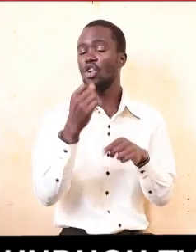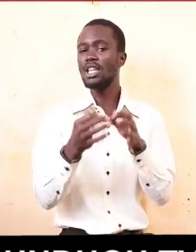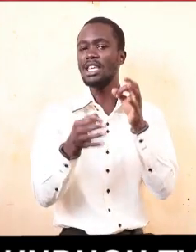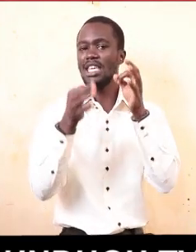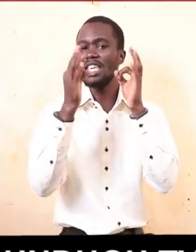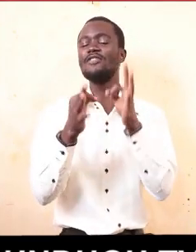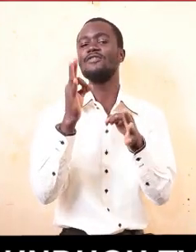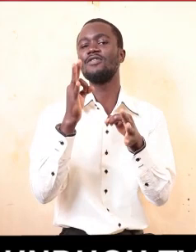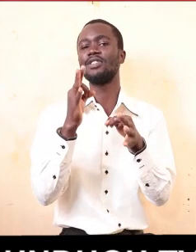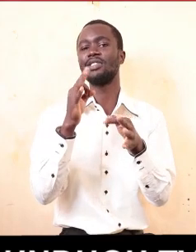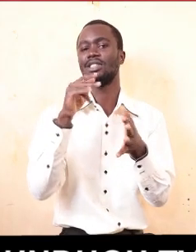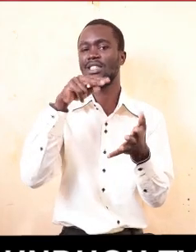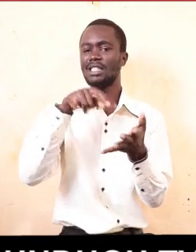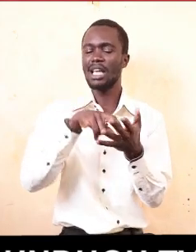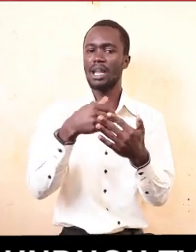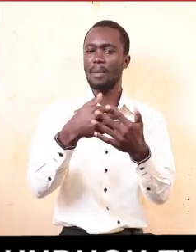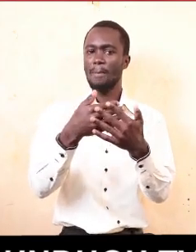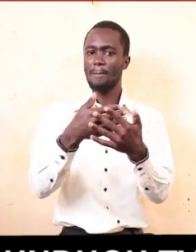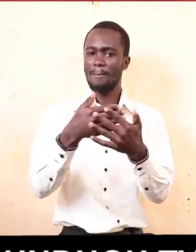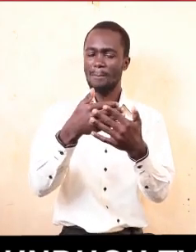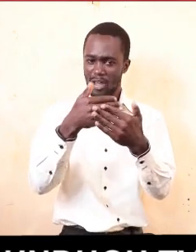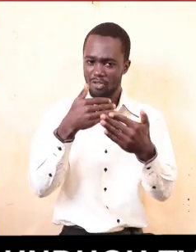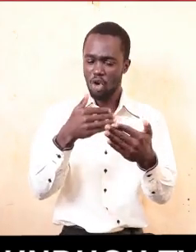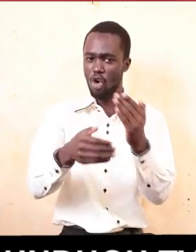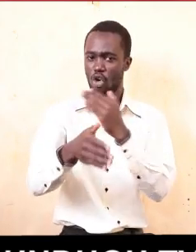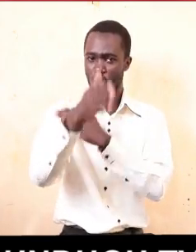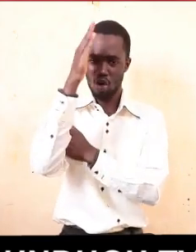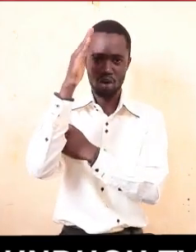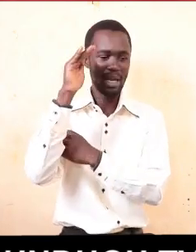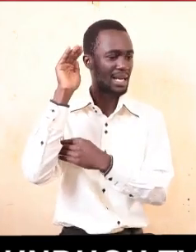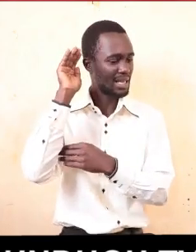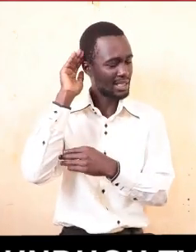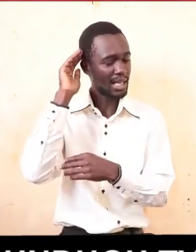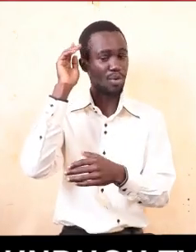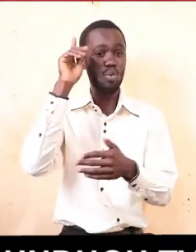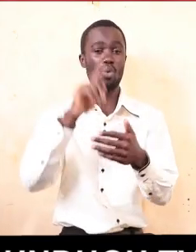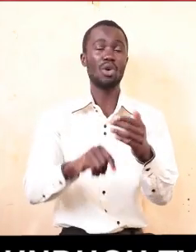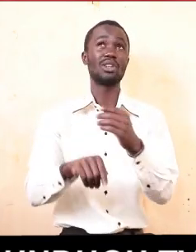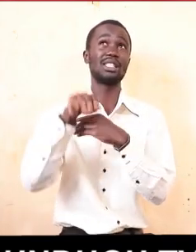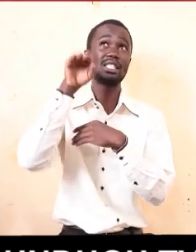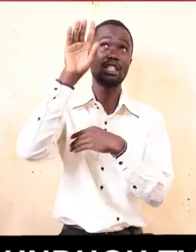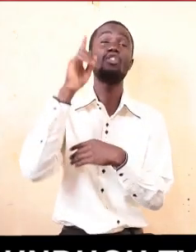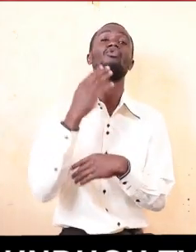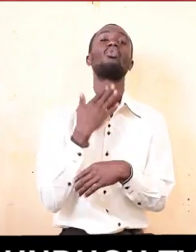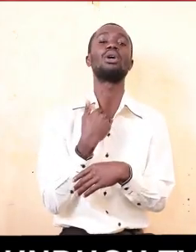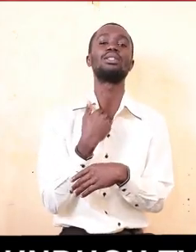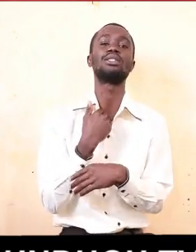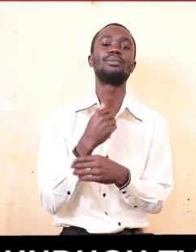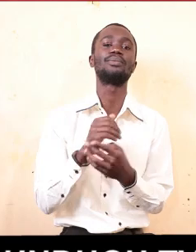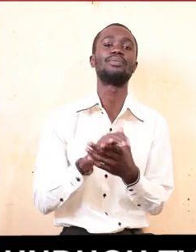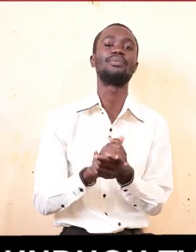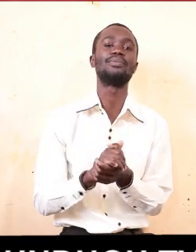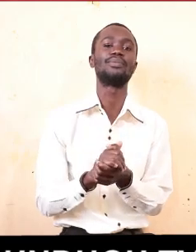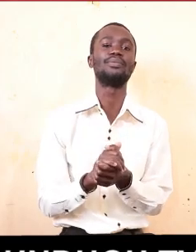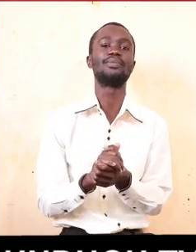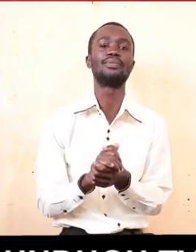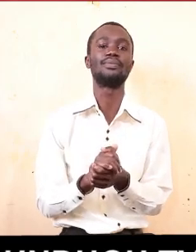tutasimama mbele ya Mungu na kuyasikiliza yaliyo mapenzi yake. Itakuwa